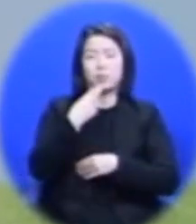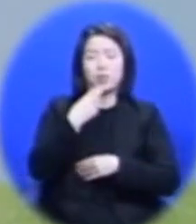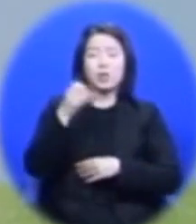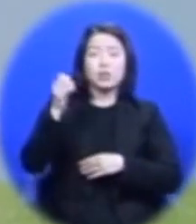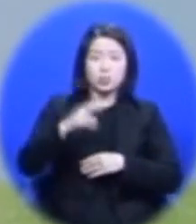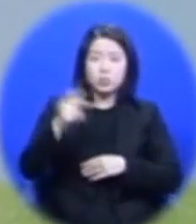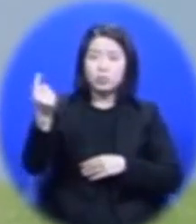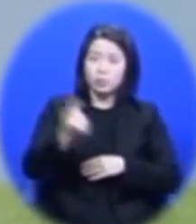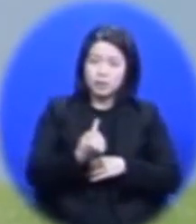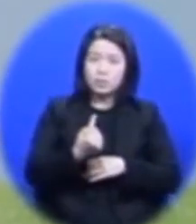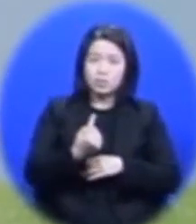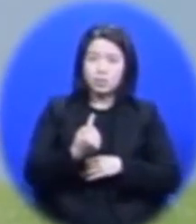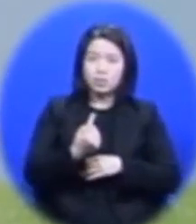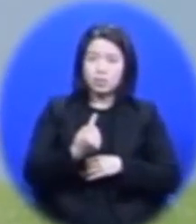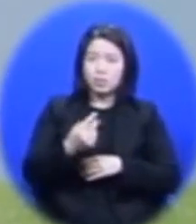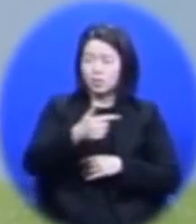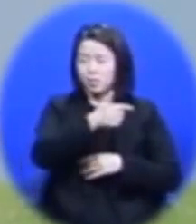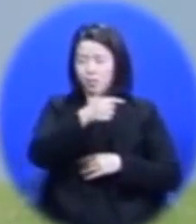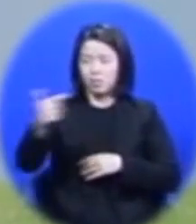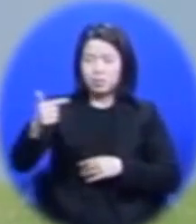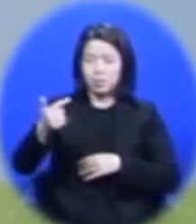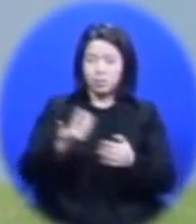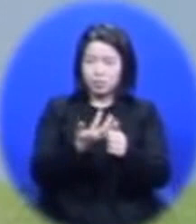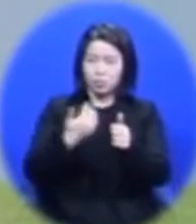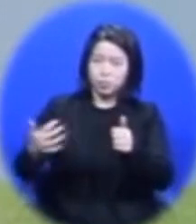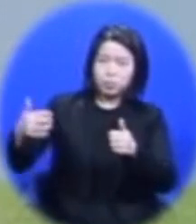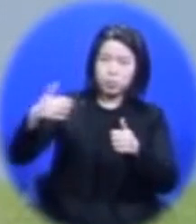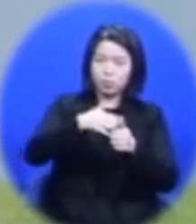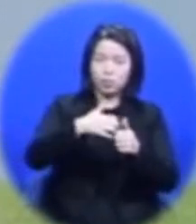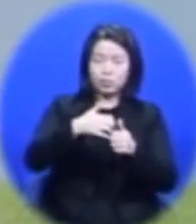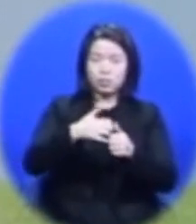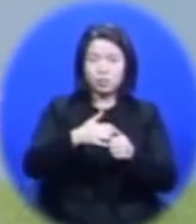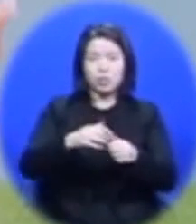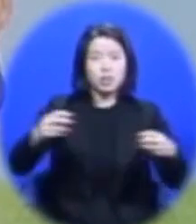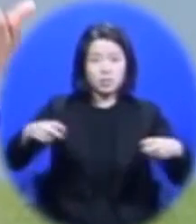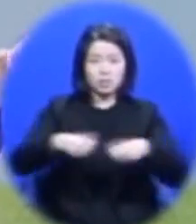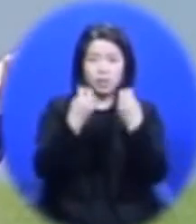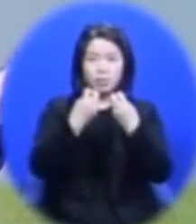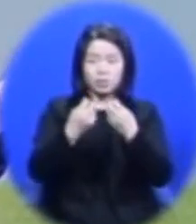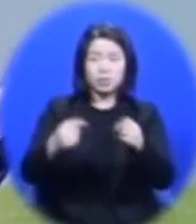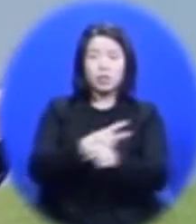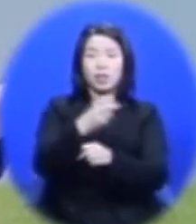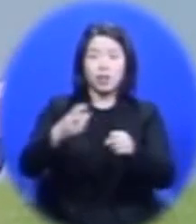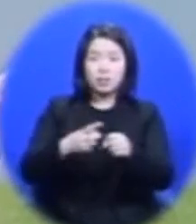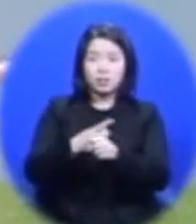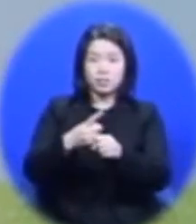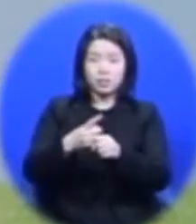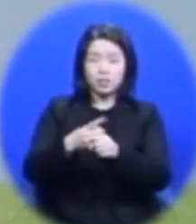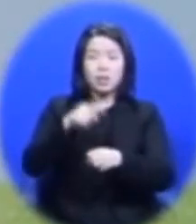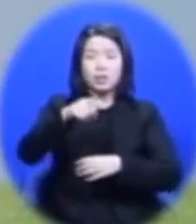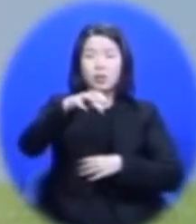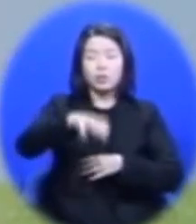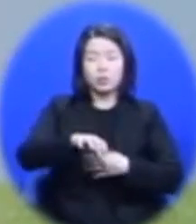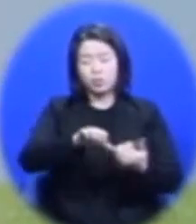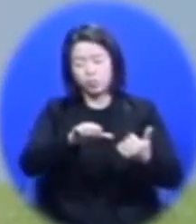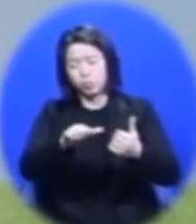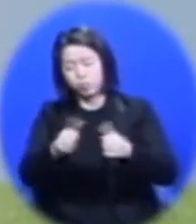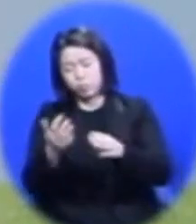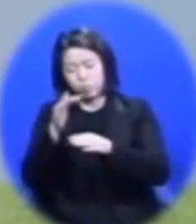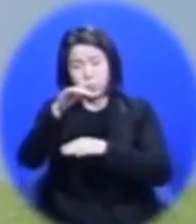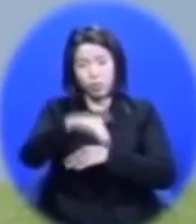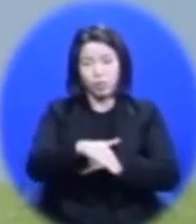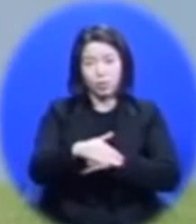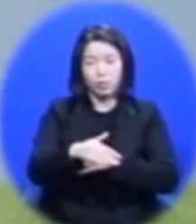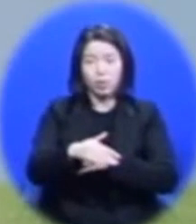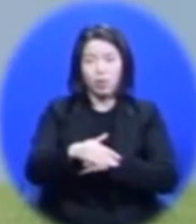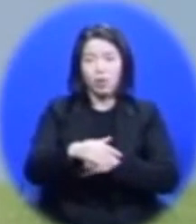와서 대형 화물차가 들이받아서 사고가 나가지고 한 시간이나 거기서 죽을 고비를 넘기고